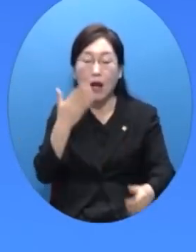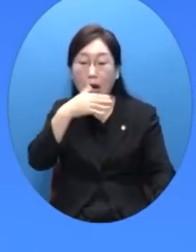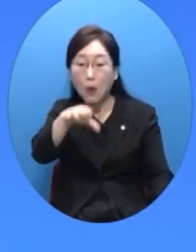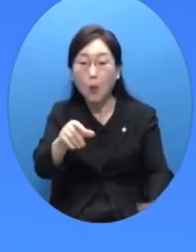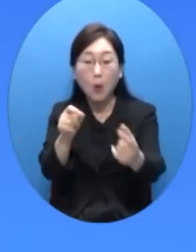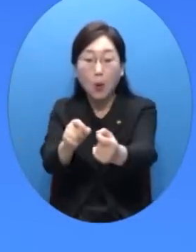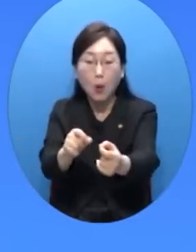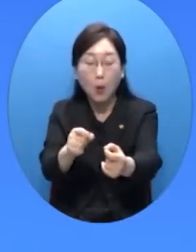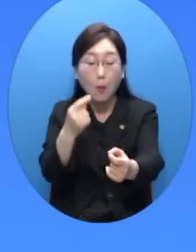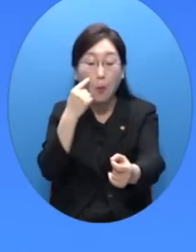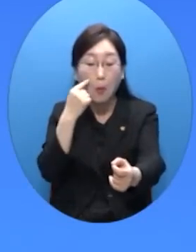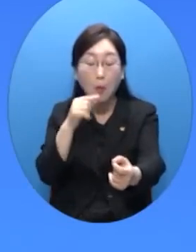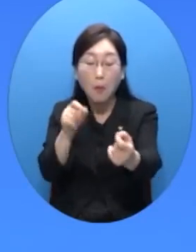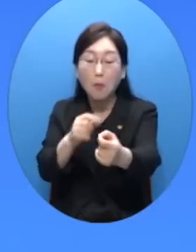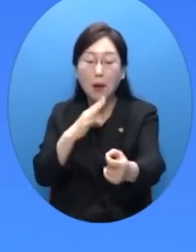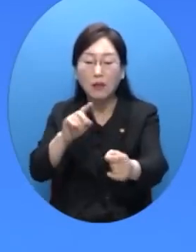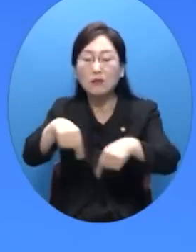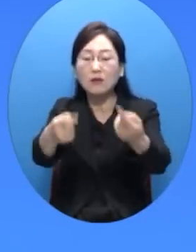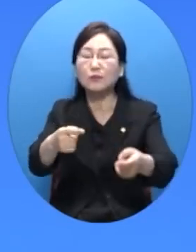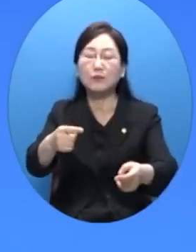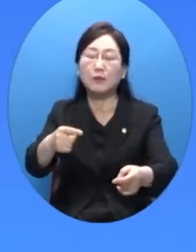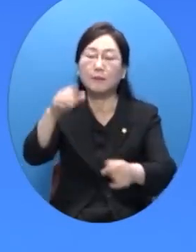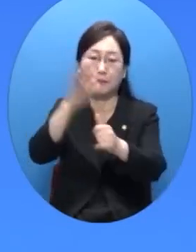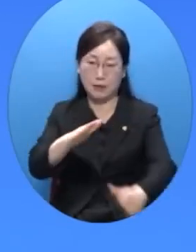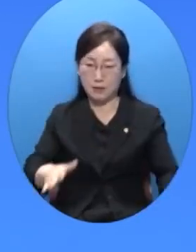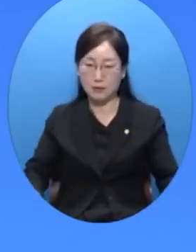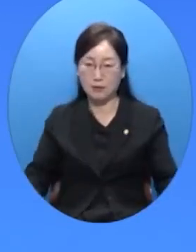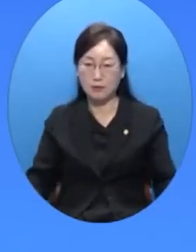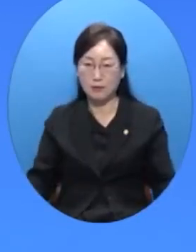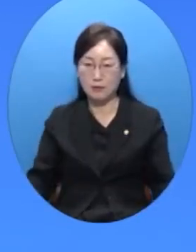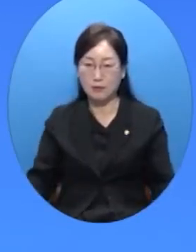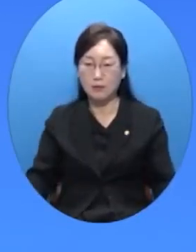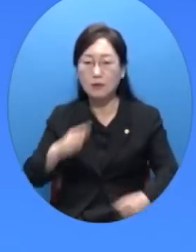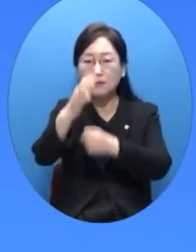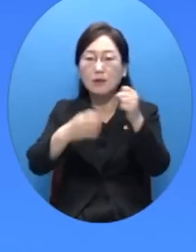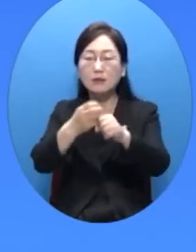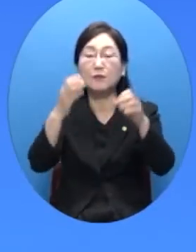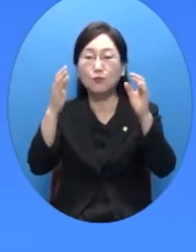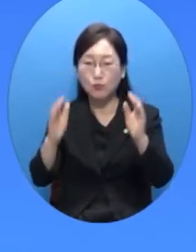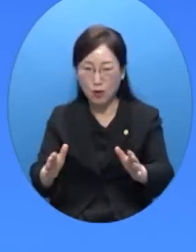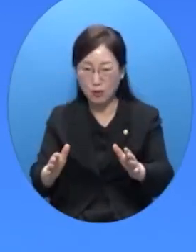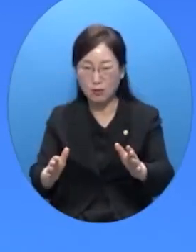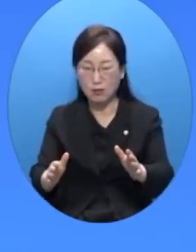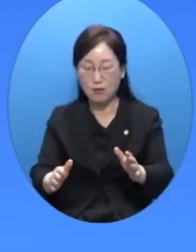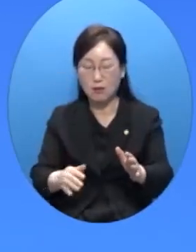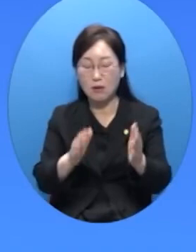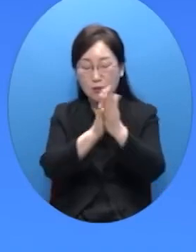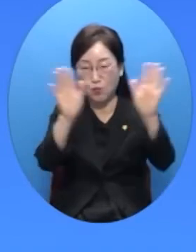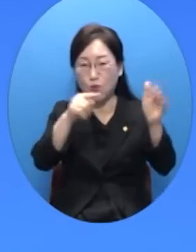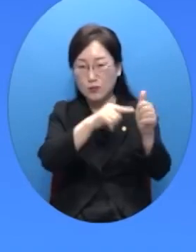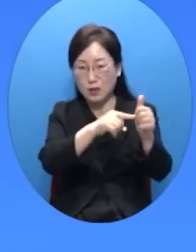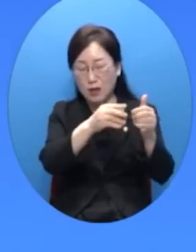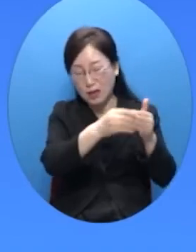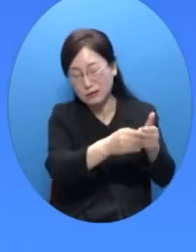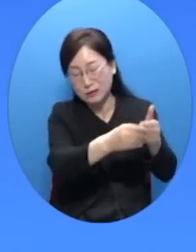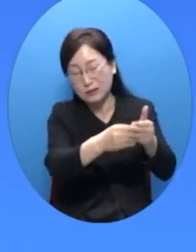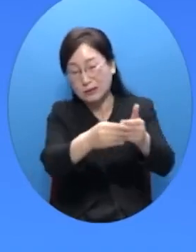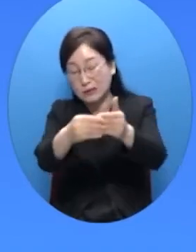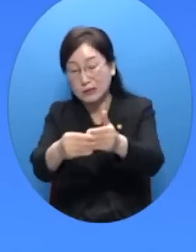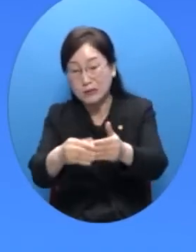오고 가나안을 들어가지 못할 것이다. 그래서 40년 동안 저들을 이끌어서 가나안 입구까지 데려다